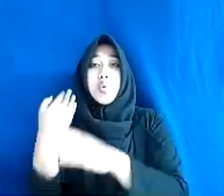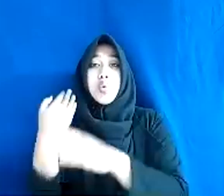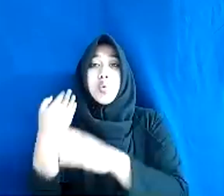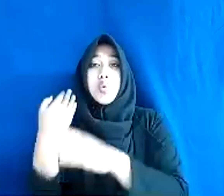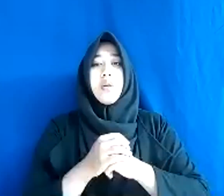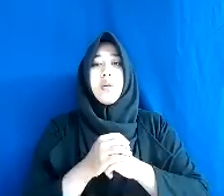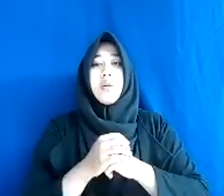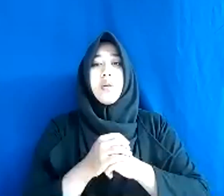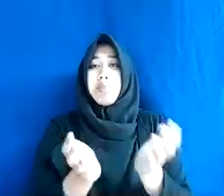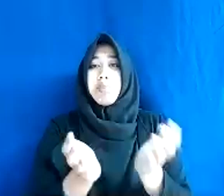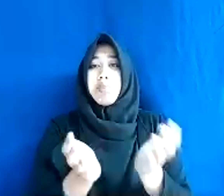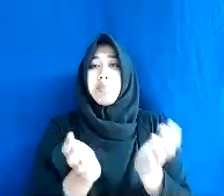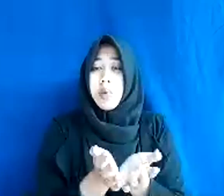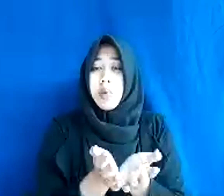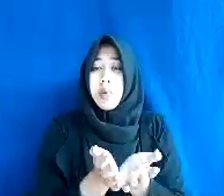posisinya jadi. Nah,